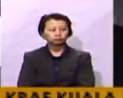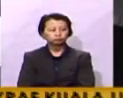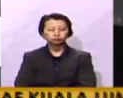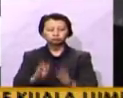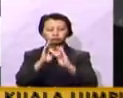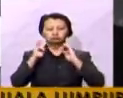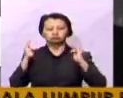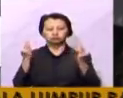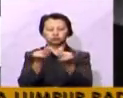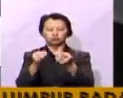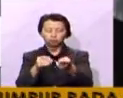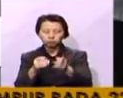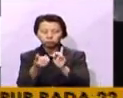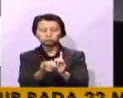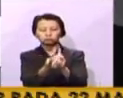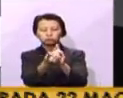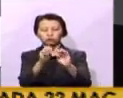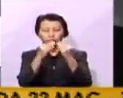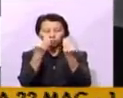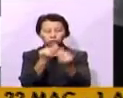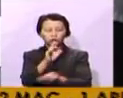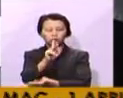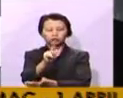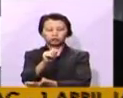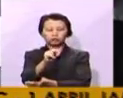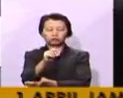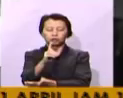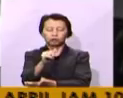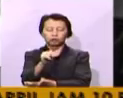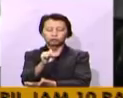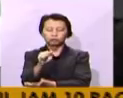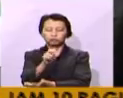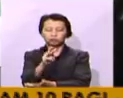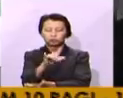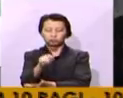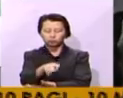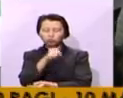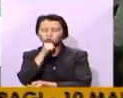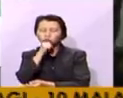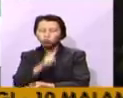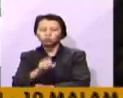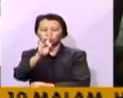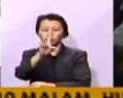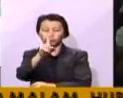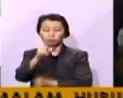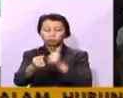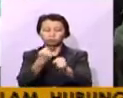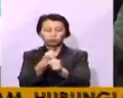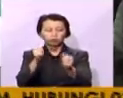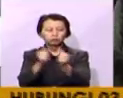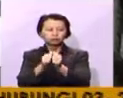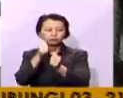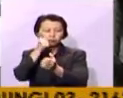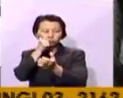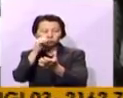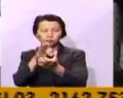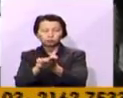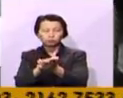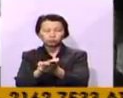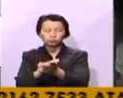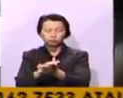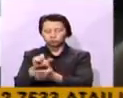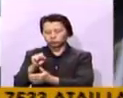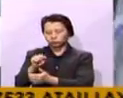Antara keluarga yang ditemui, keluarga Kandasami Narain Sami yang berumur 81 tahun bersama isterinya,